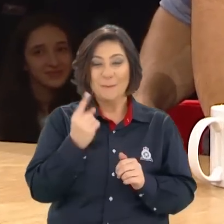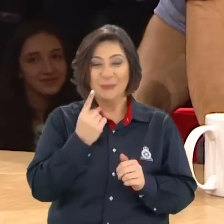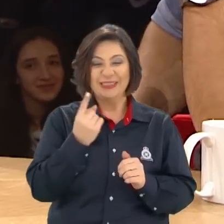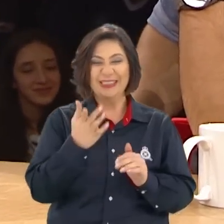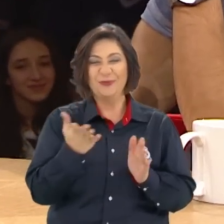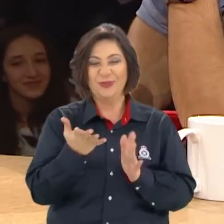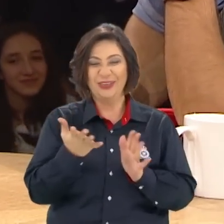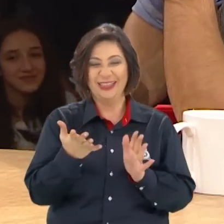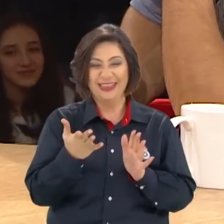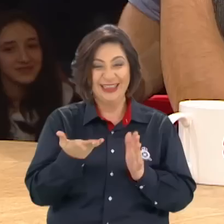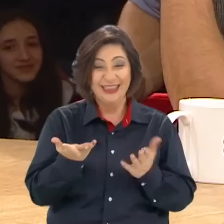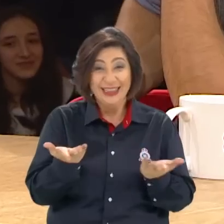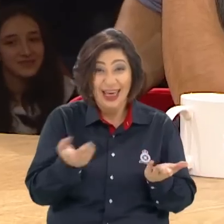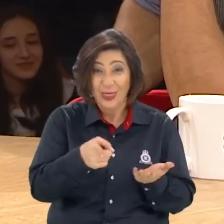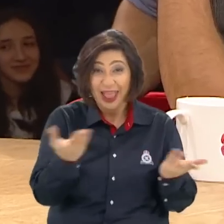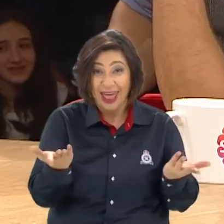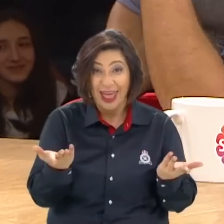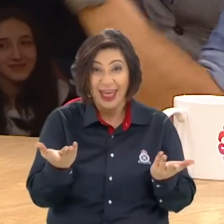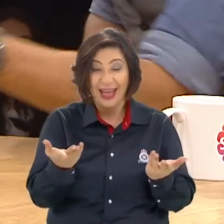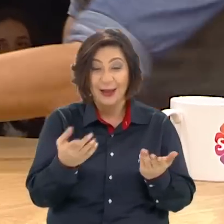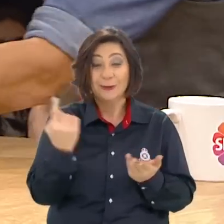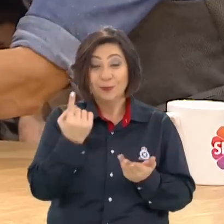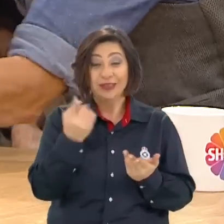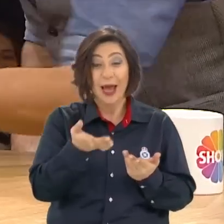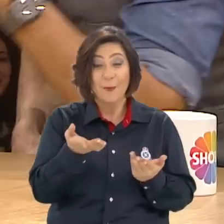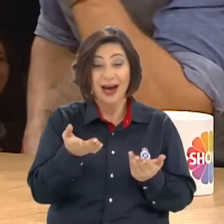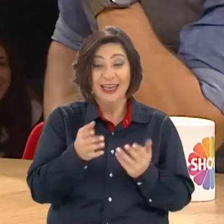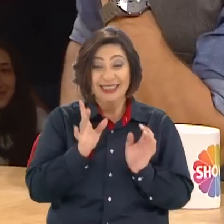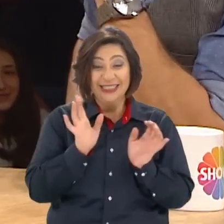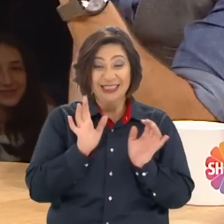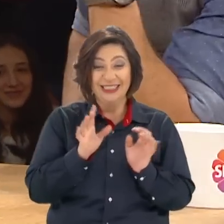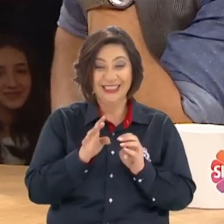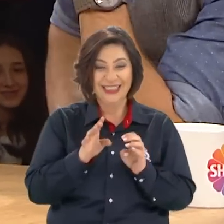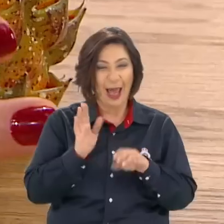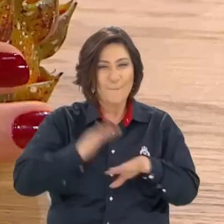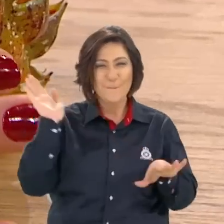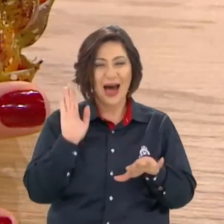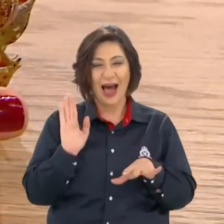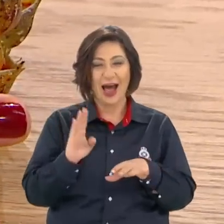bu ya. Ne o? Bir şey bu, evet, o bir şey. Yap!